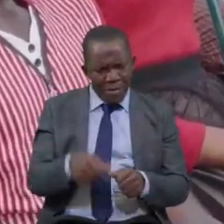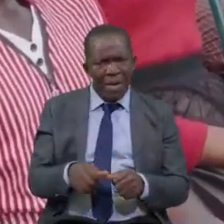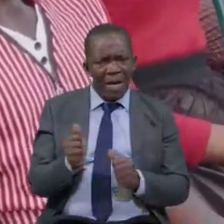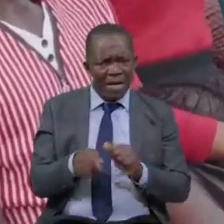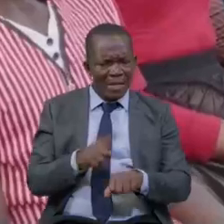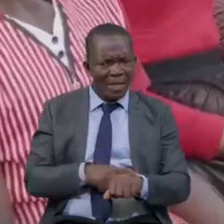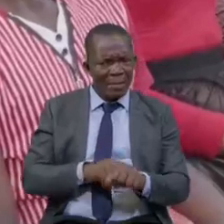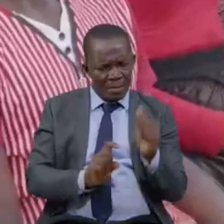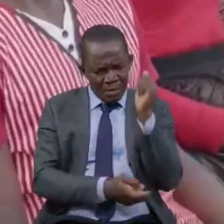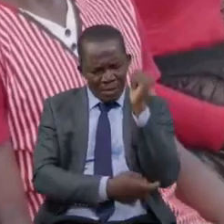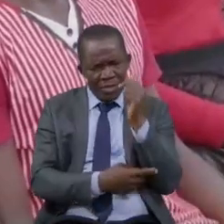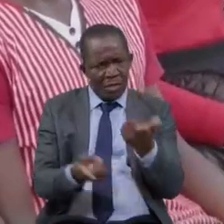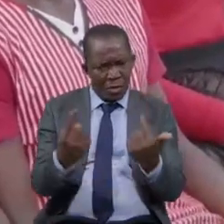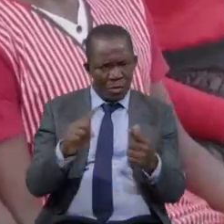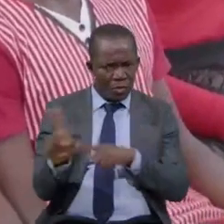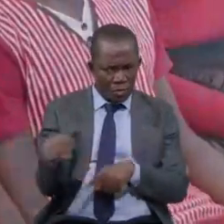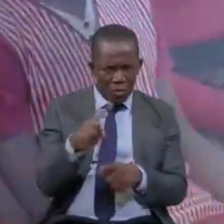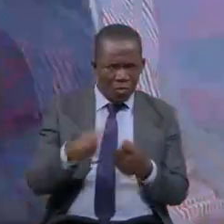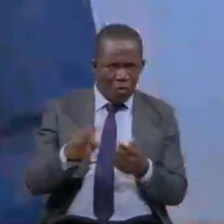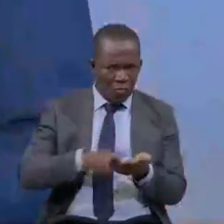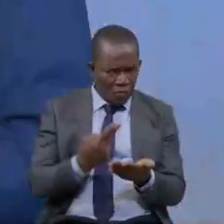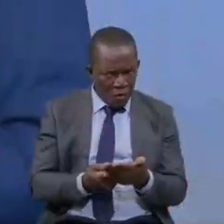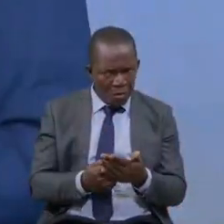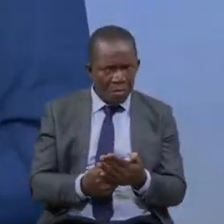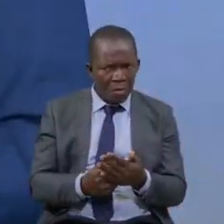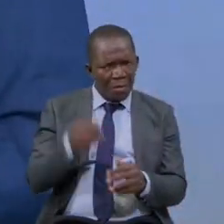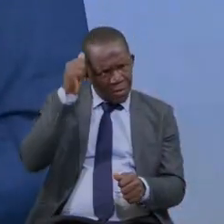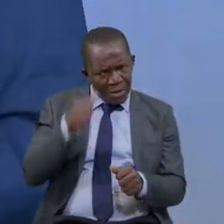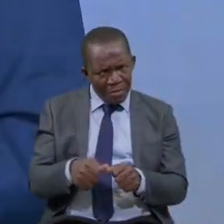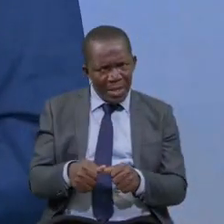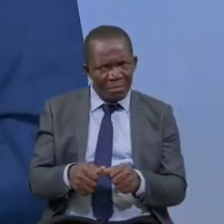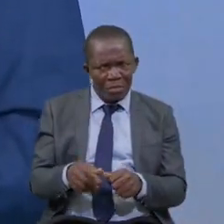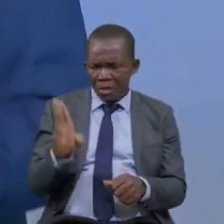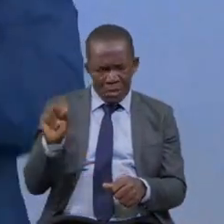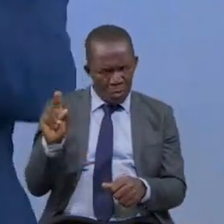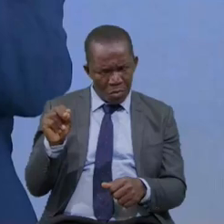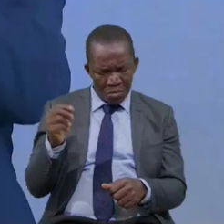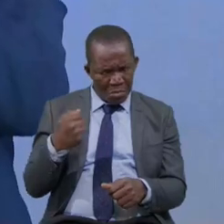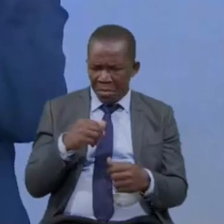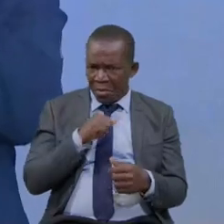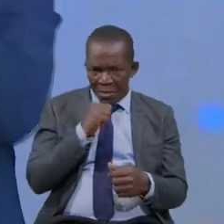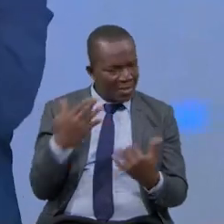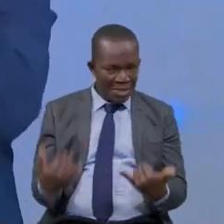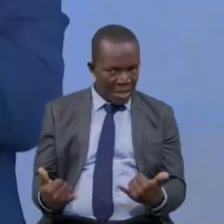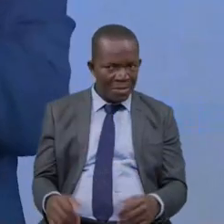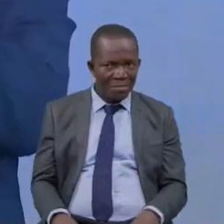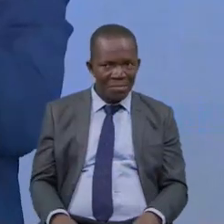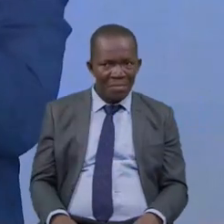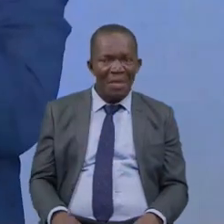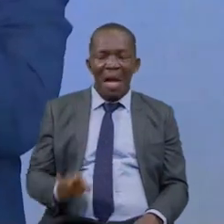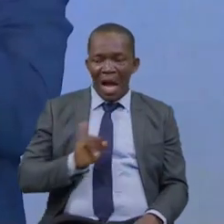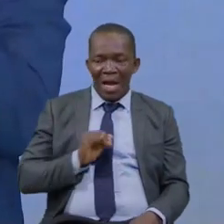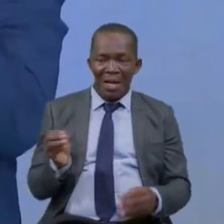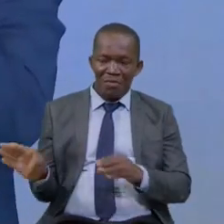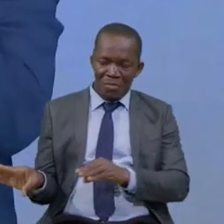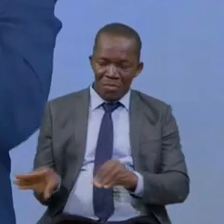vous tombiez dans ces choses-là, tu dis non, pas maintenant. Non, pas maintenant. Ah, j'ai déjà quitté cette